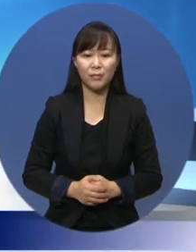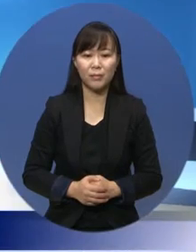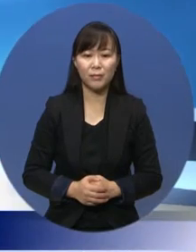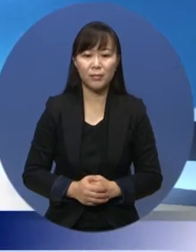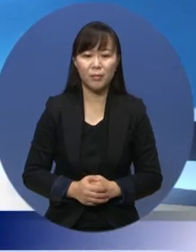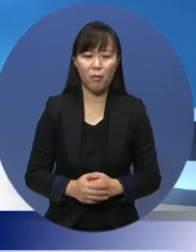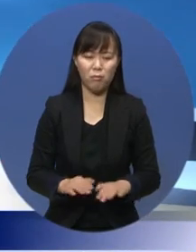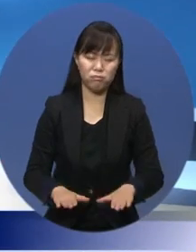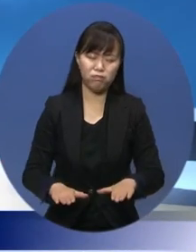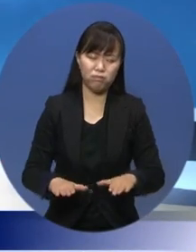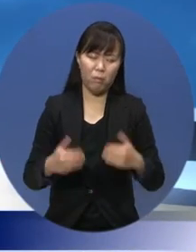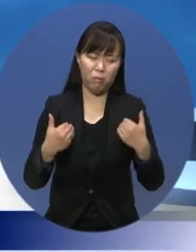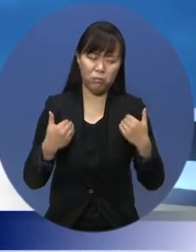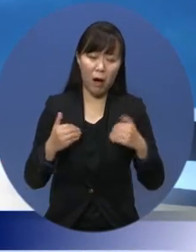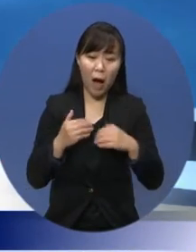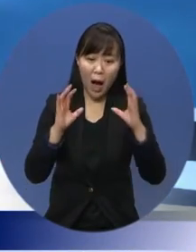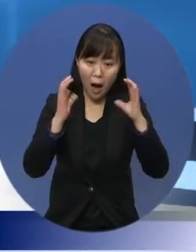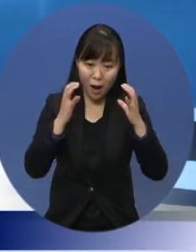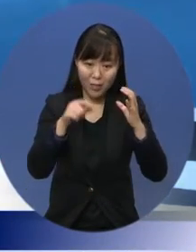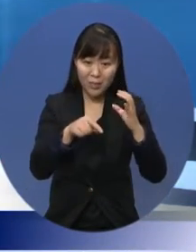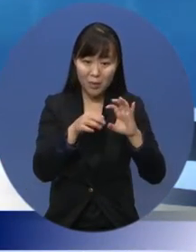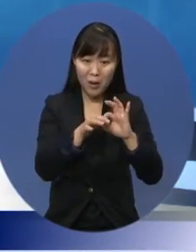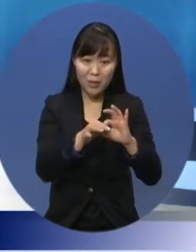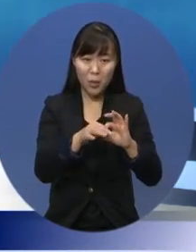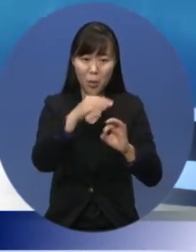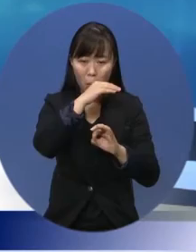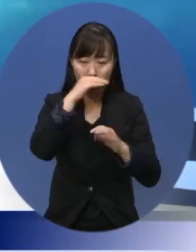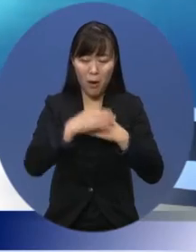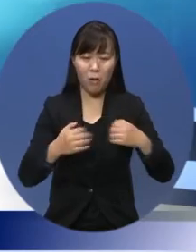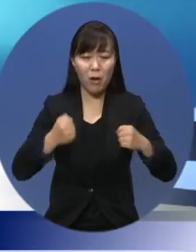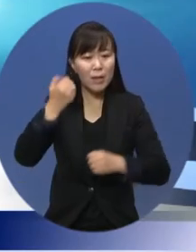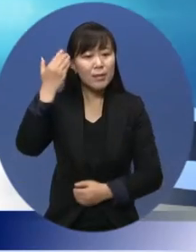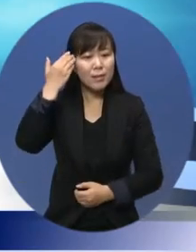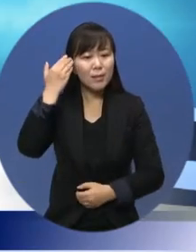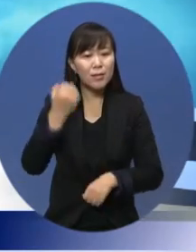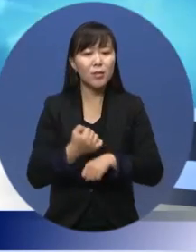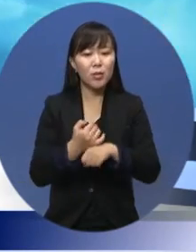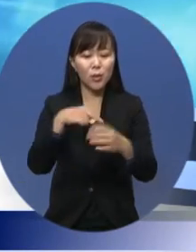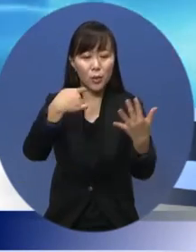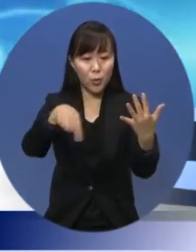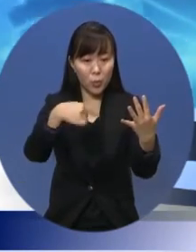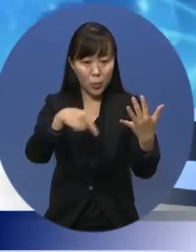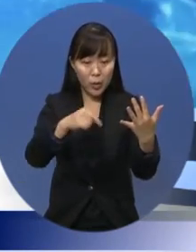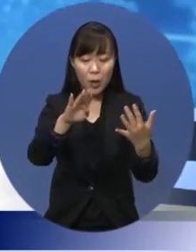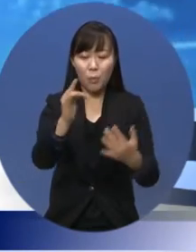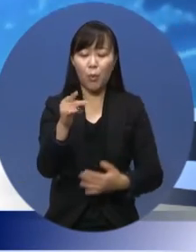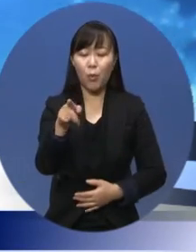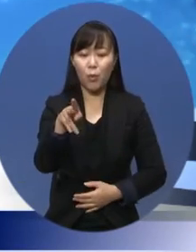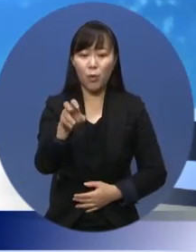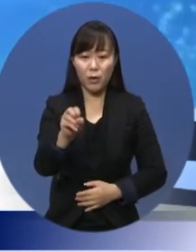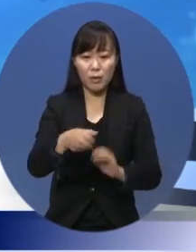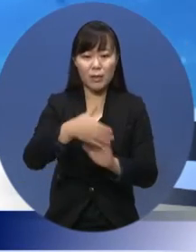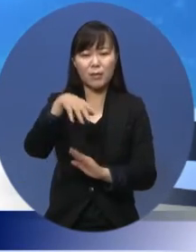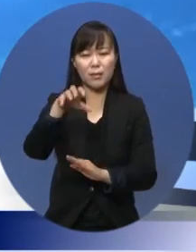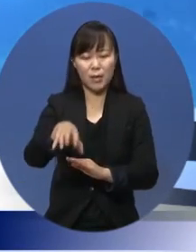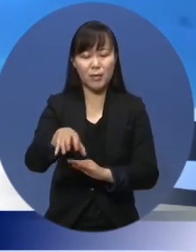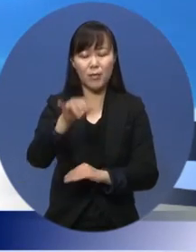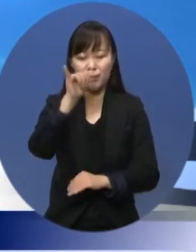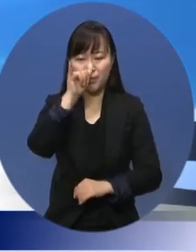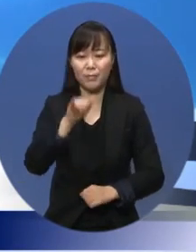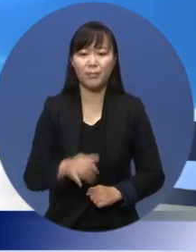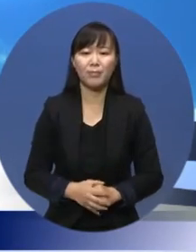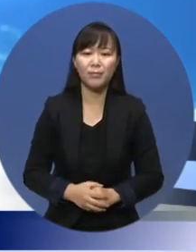무럭무럭 자라는 어린이들을 대상으로 올바른 건강 지식을 알려주는 교육의 보령시 에서 진행되었습니다